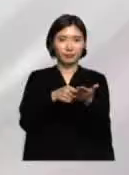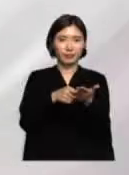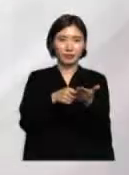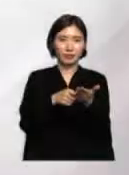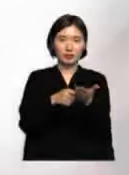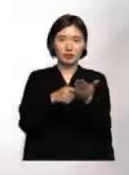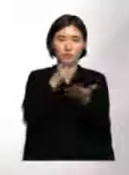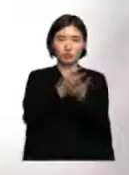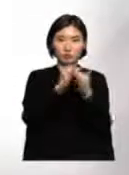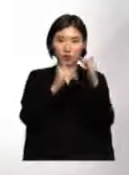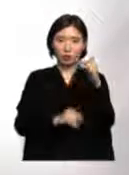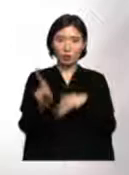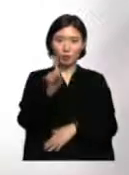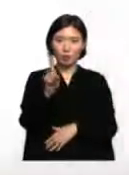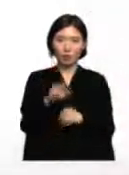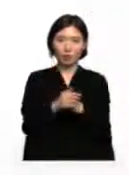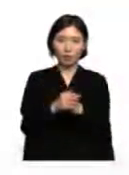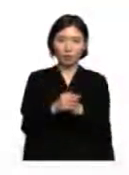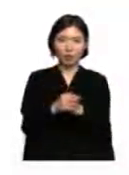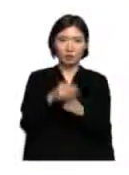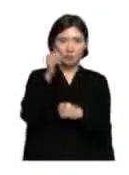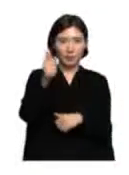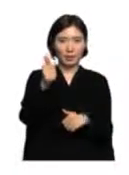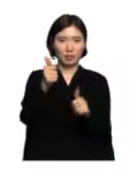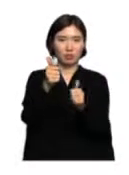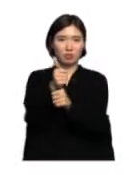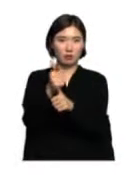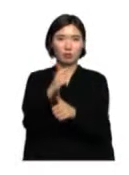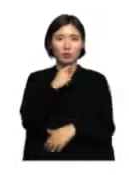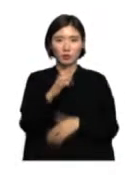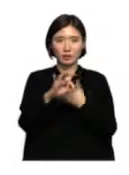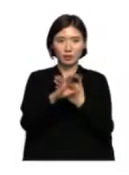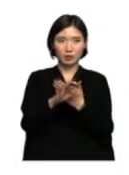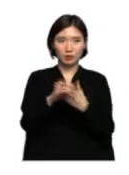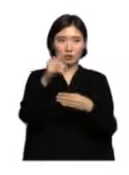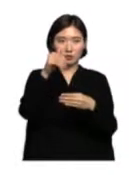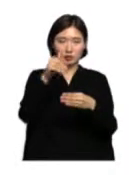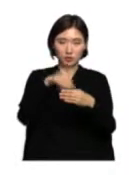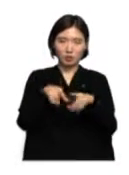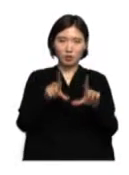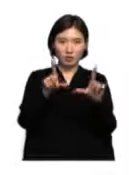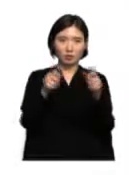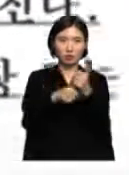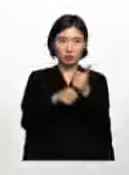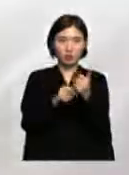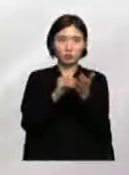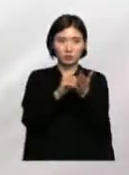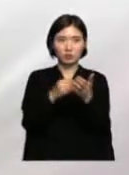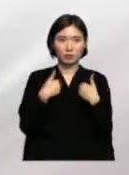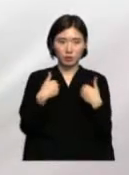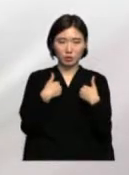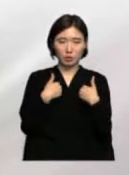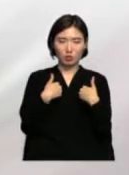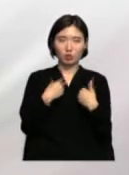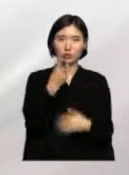제출된 규칙안에 따르면 일단 의장과 부의장이 되고자 한 사람은 선거일 전에 후보 등록을 해야 합니다. 의장과